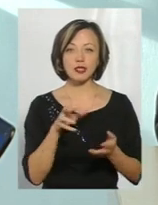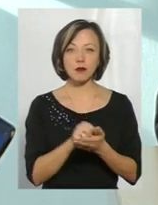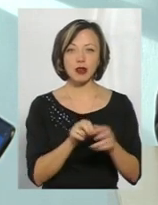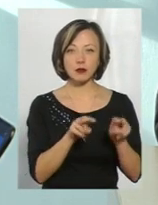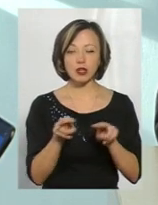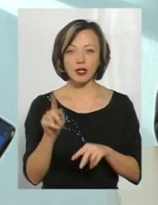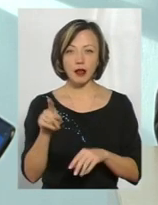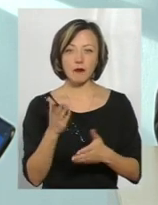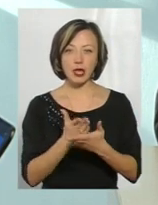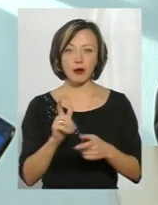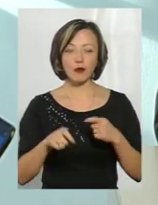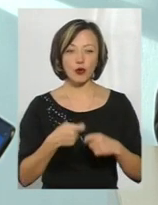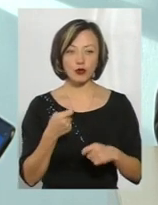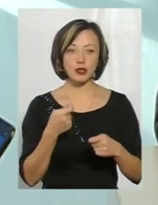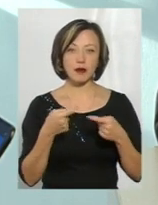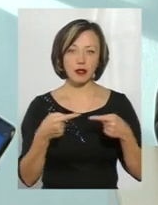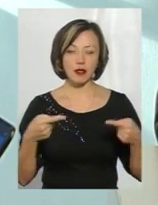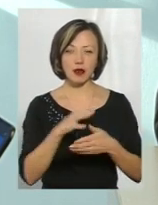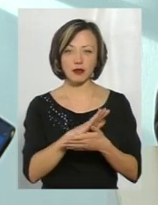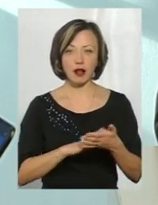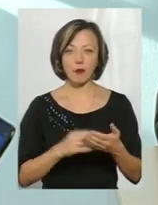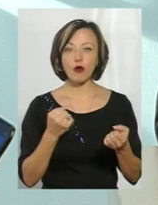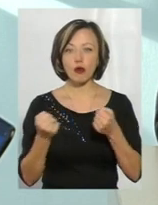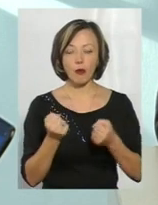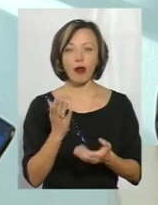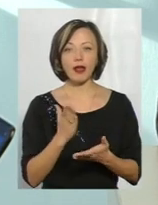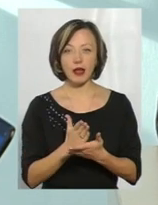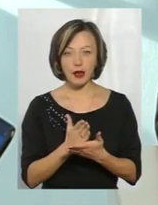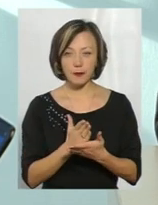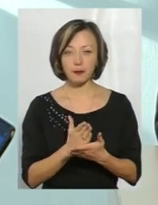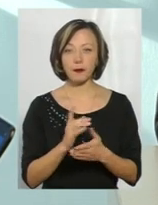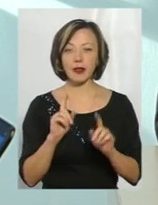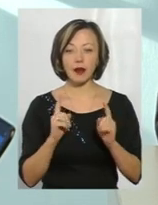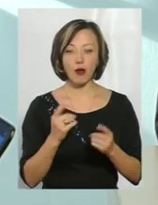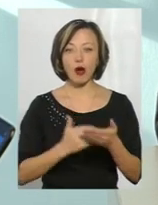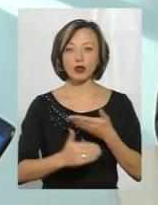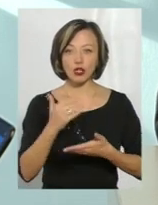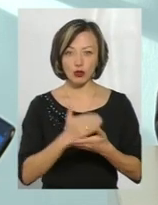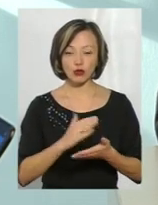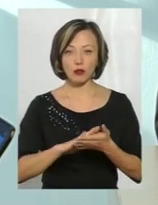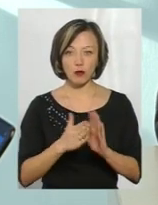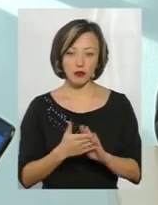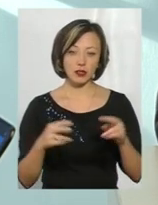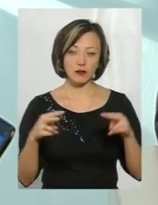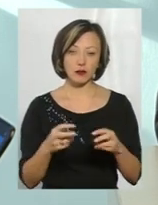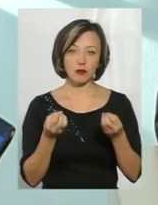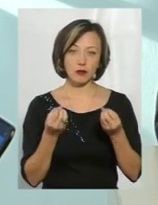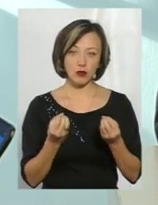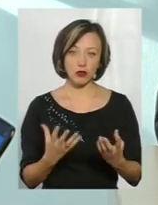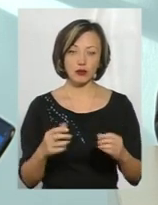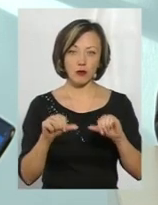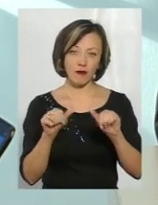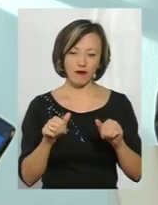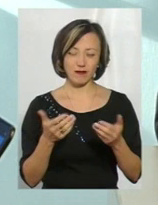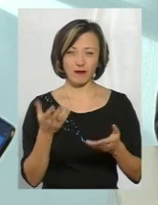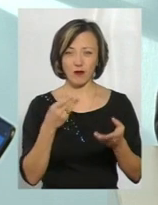спостереженням, тому що там якісь є порушення і так далі. Тобто боротьба є, тому що якби вони остаточно домовились, ми би могли засвідчити просто про формальні